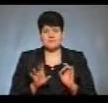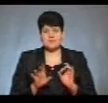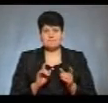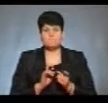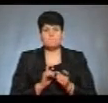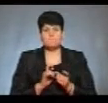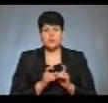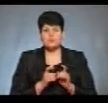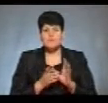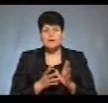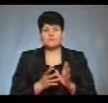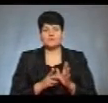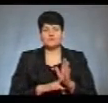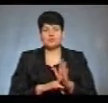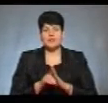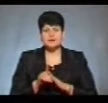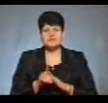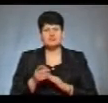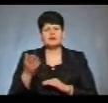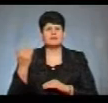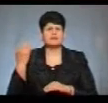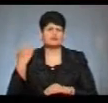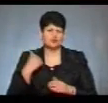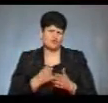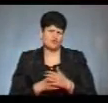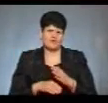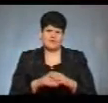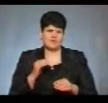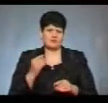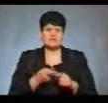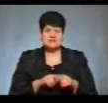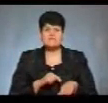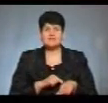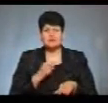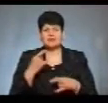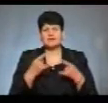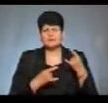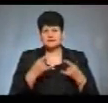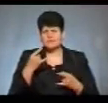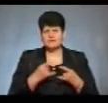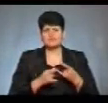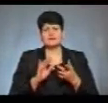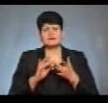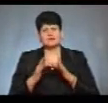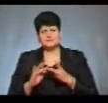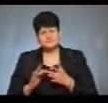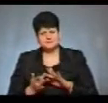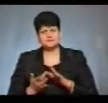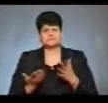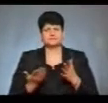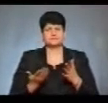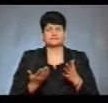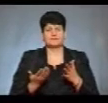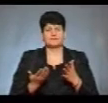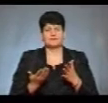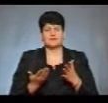на виборчій кампанії почалася ще далеко до виборів. І це відчувалося і на телевізійних каналах, і в соцмережах, і, власне, навіть